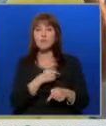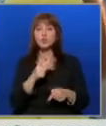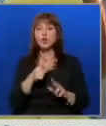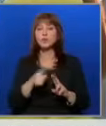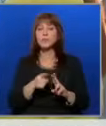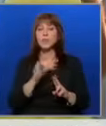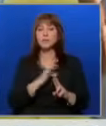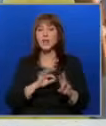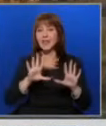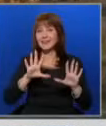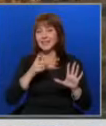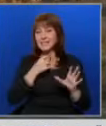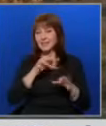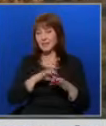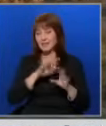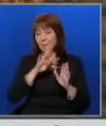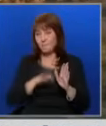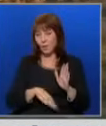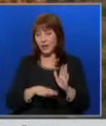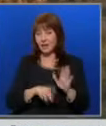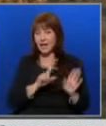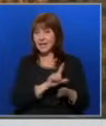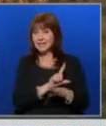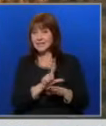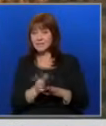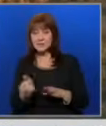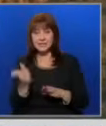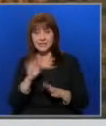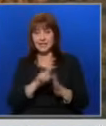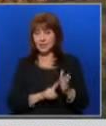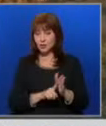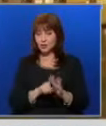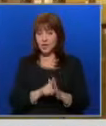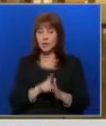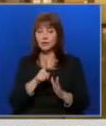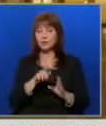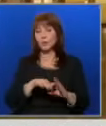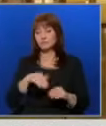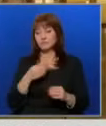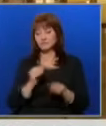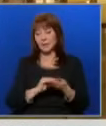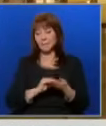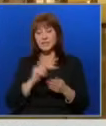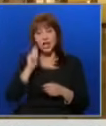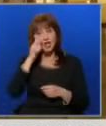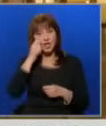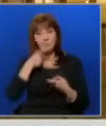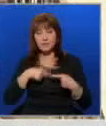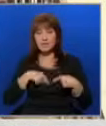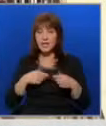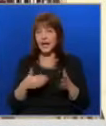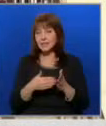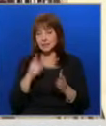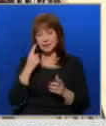който получи с 10 гласа по-малко. Седмица след резултатите от вота, той подаде жалба в съда заради съмнения